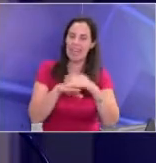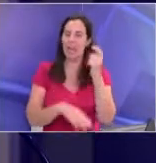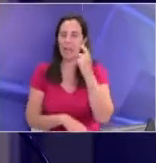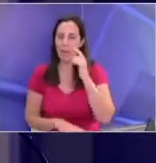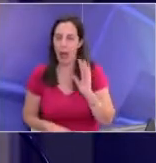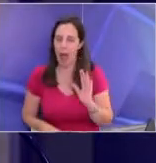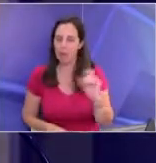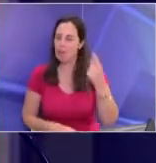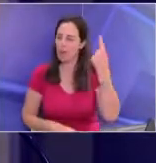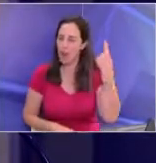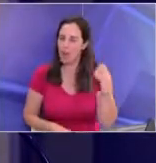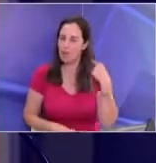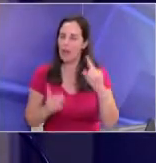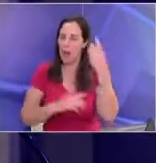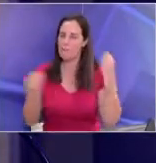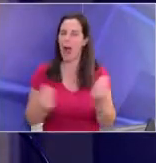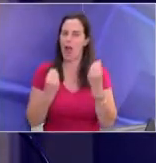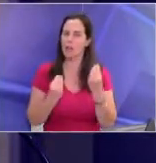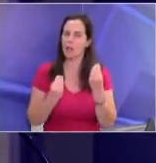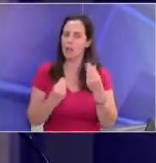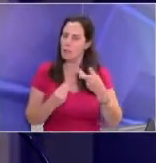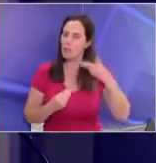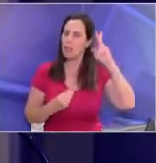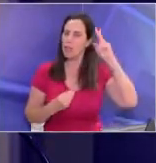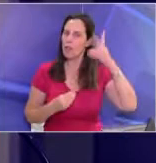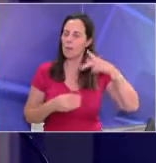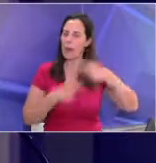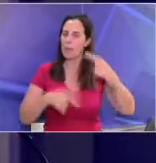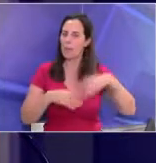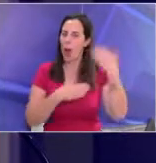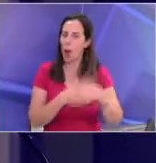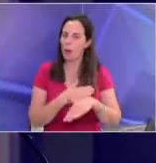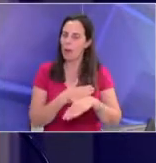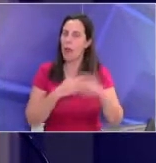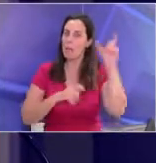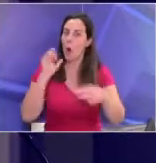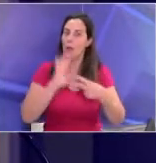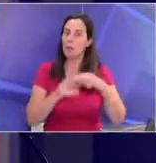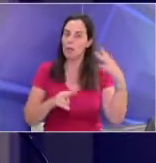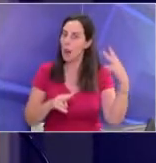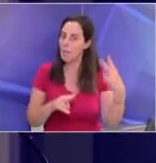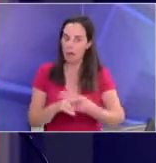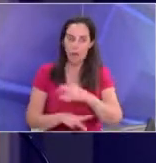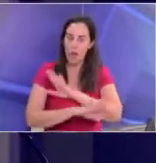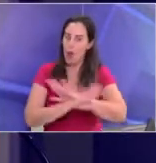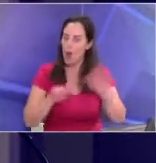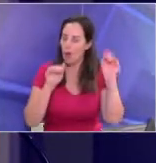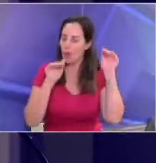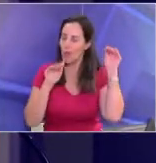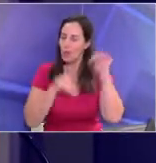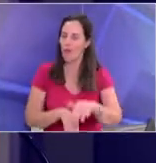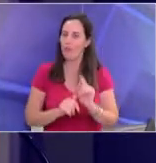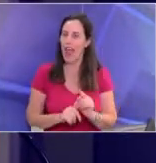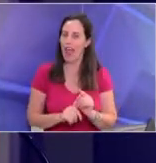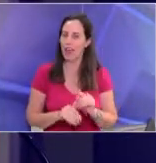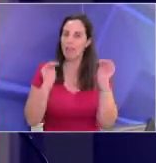ברק. שבוע שעבר נפל דבר, וזה הולך ומתעצם בימים האחרונים. פוליטיקאי שבדרך כלל לא נופל למלכודות מסוג